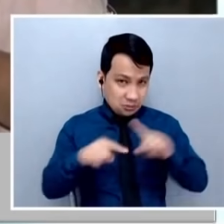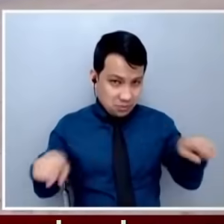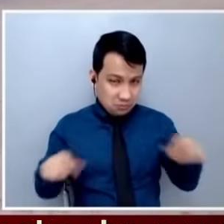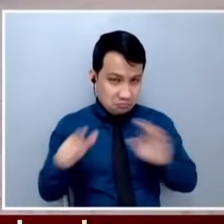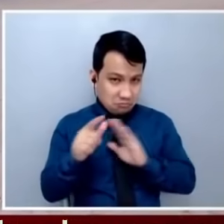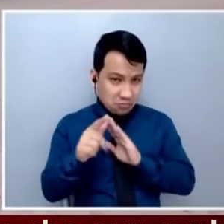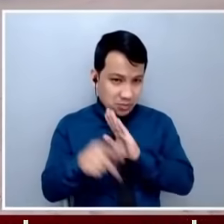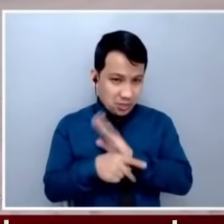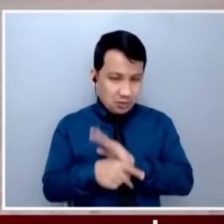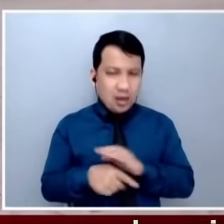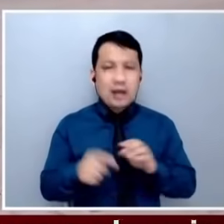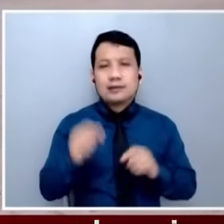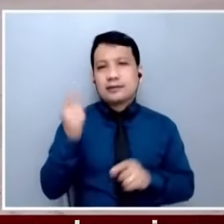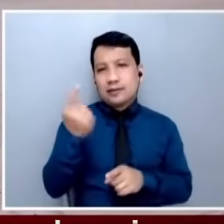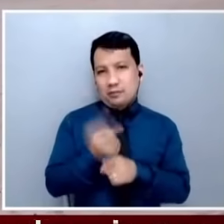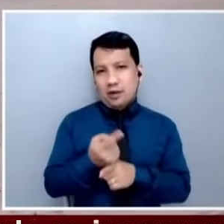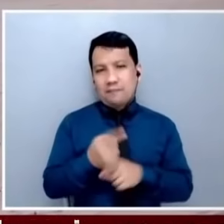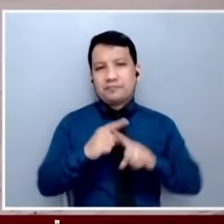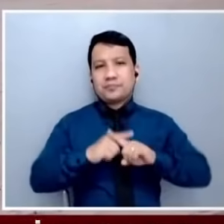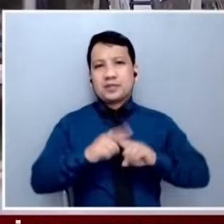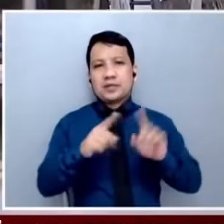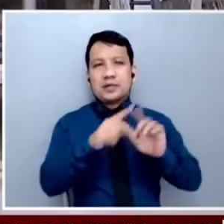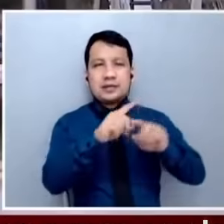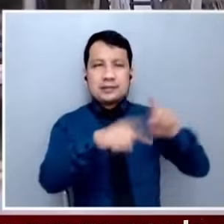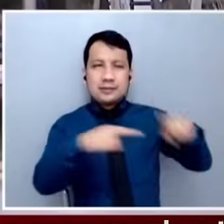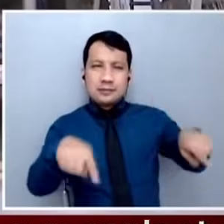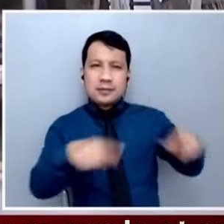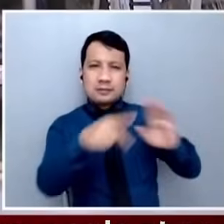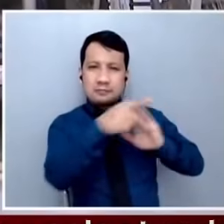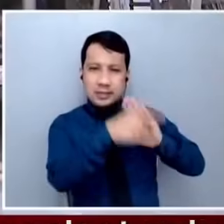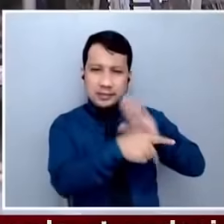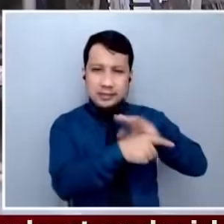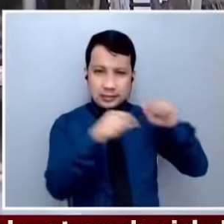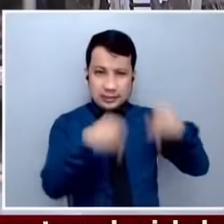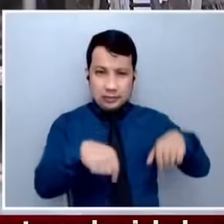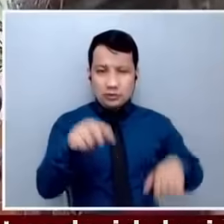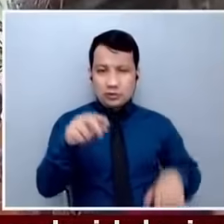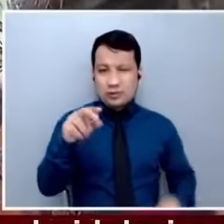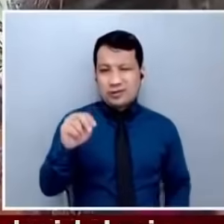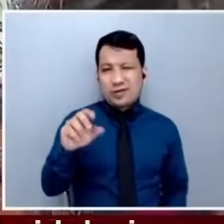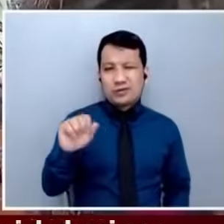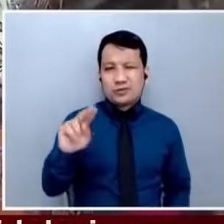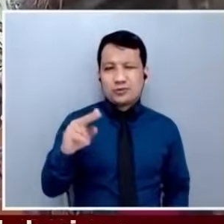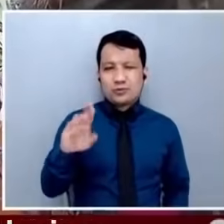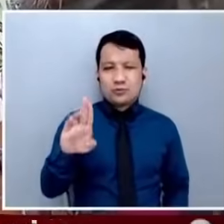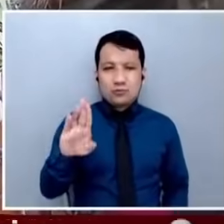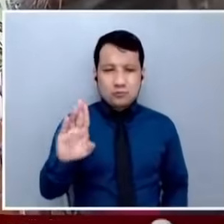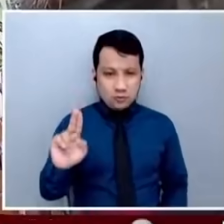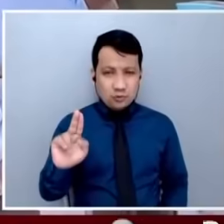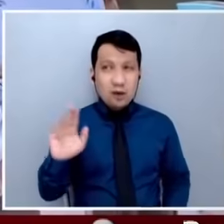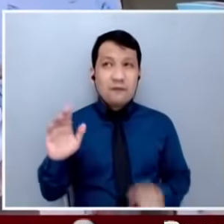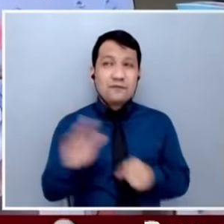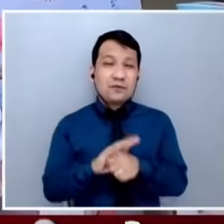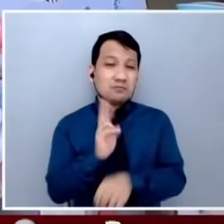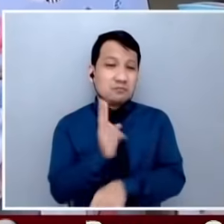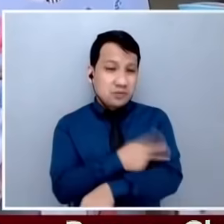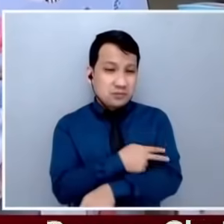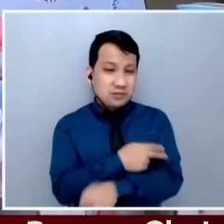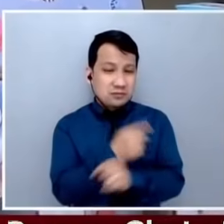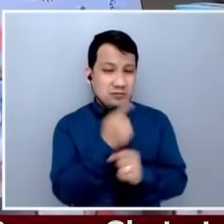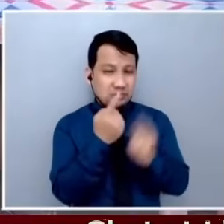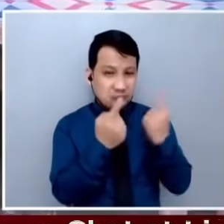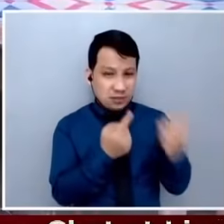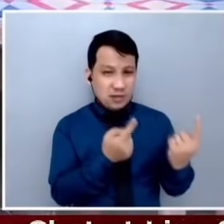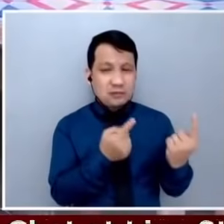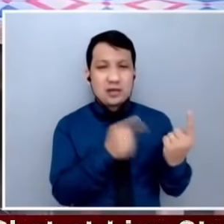Tama, Karen. Iba-iba yung batayan kada bayan. Halimbawa dito sa Nasugbu ay bukod sa fully vaccinated, ang individual ay